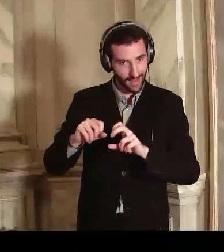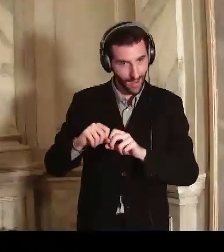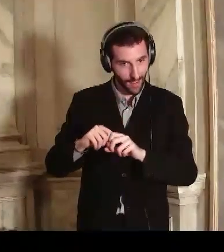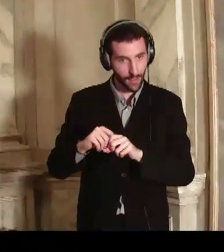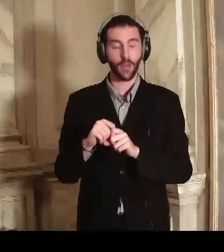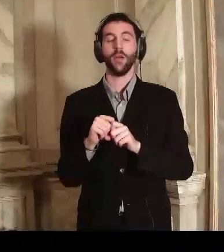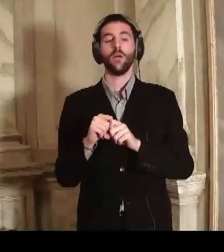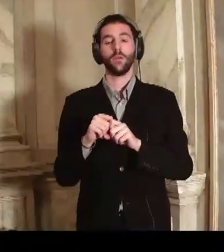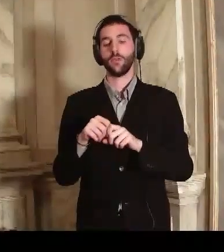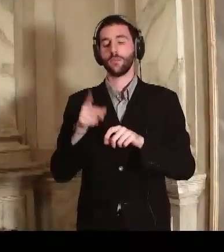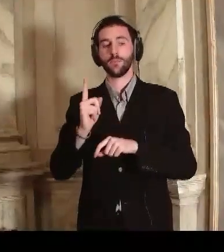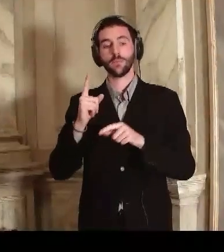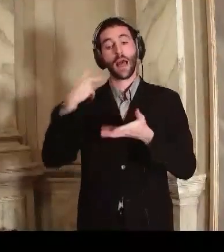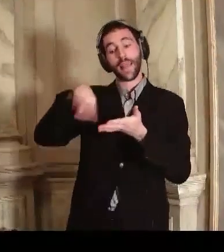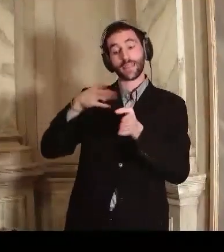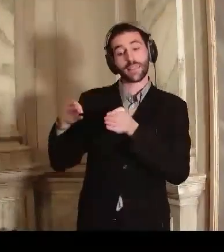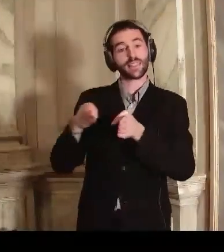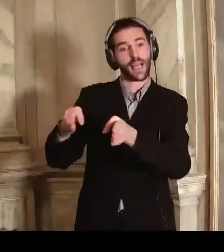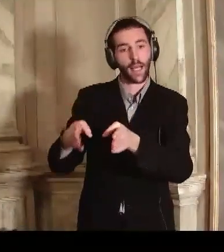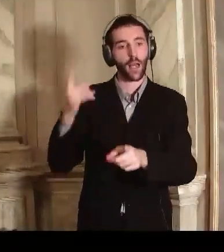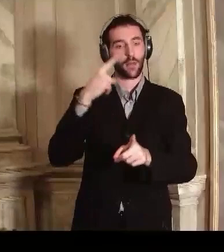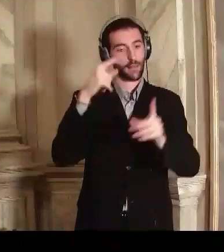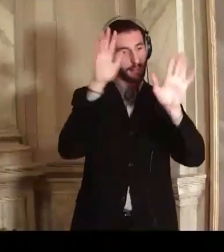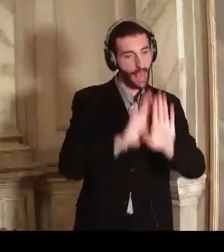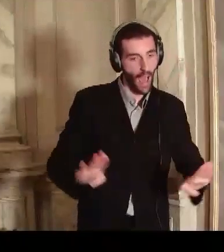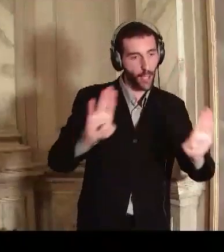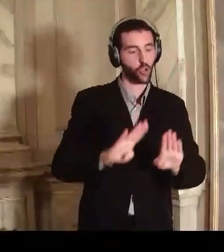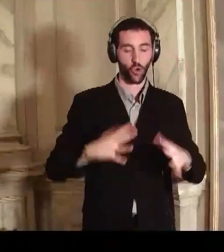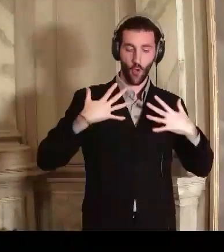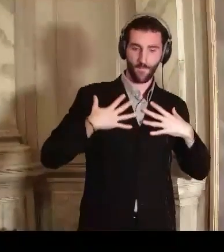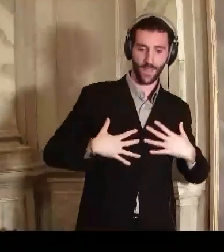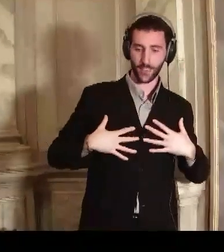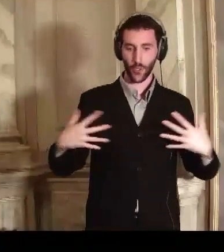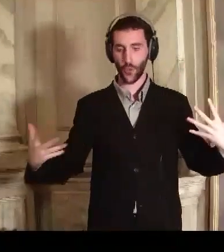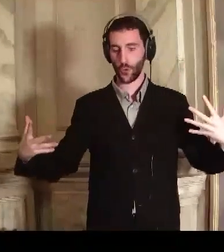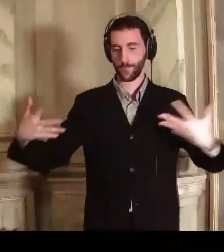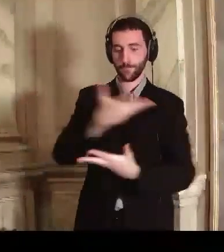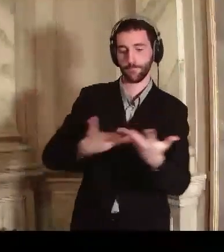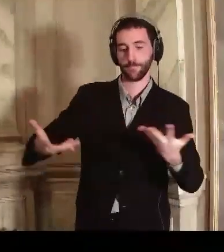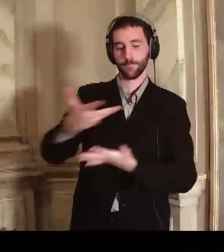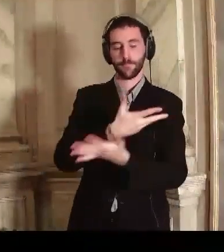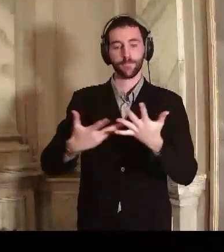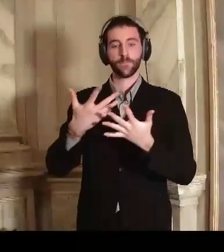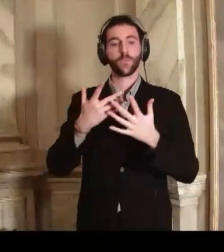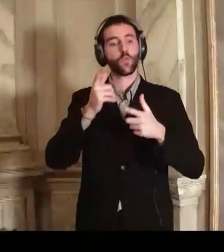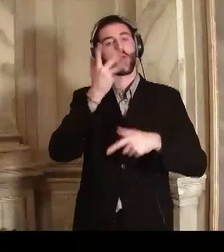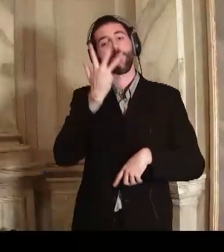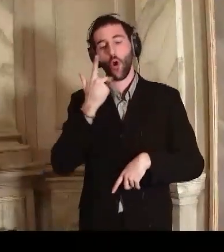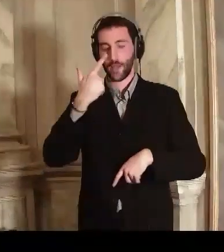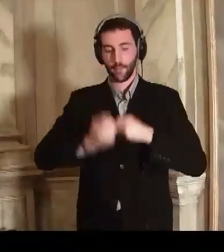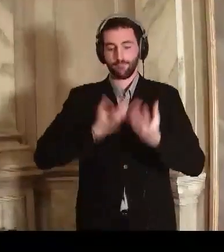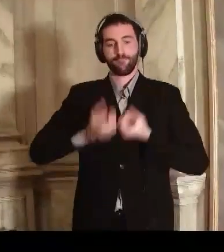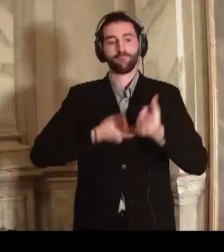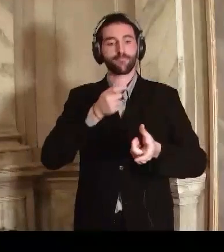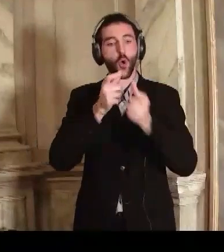Seva mescolerà danza urbana, testo e teatro fisico nell'obiettivo di creare un nuovo mezzo di comunicazione originale e diretto. La